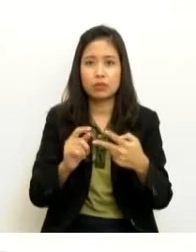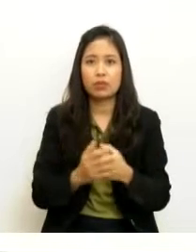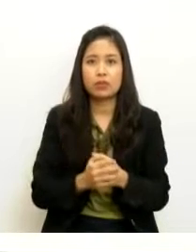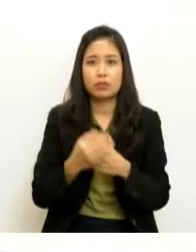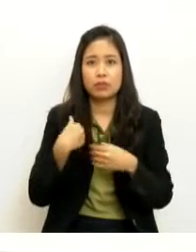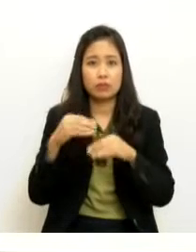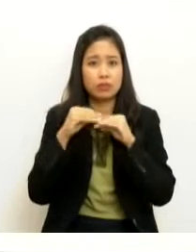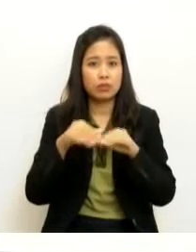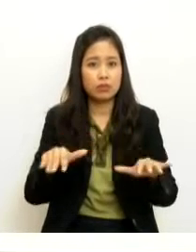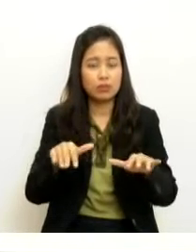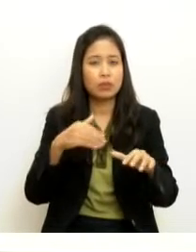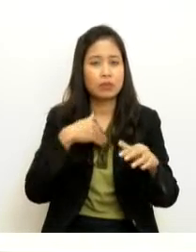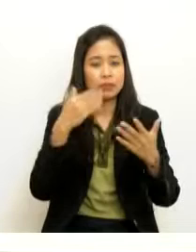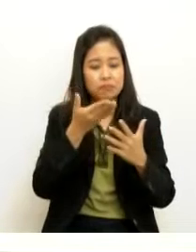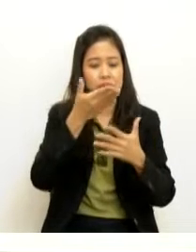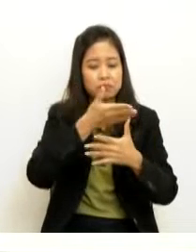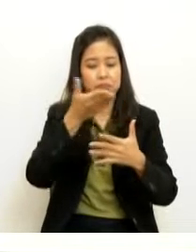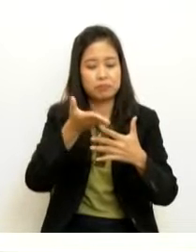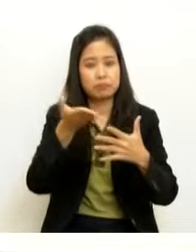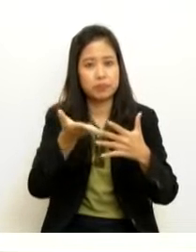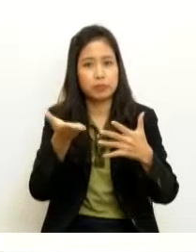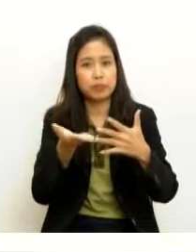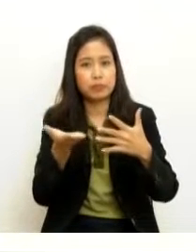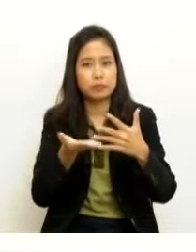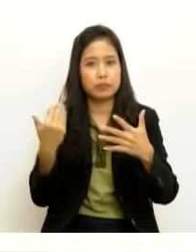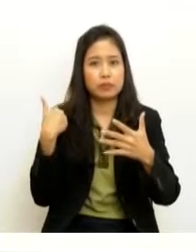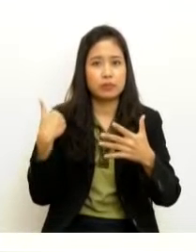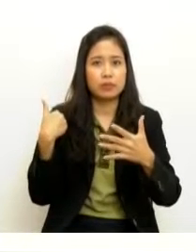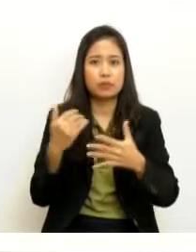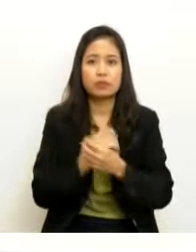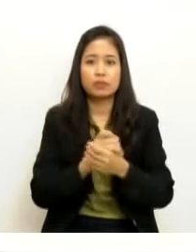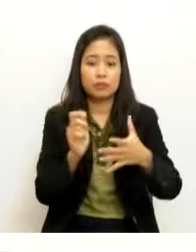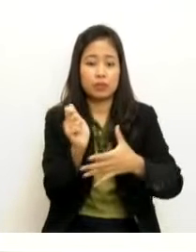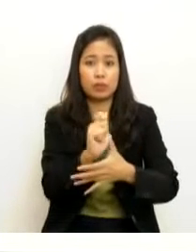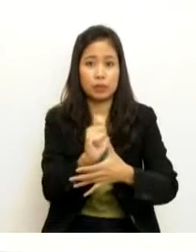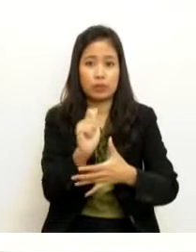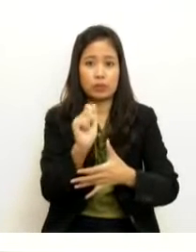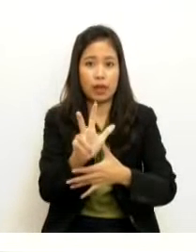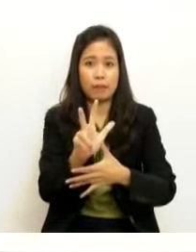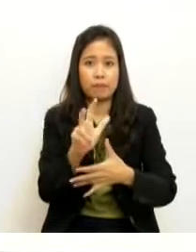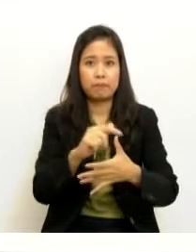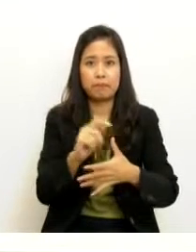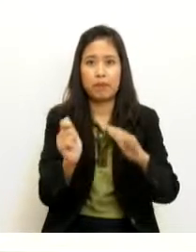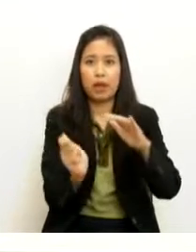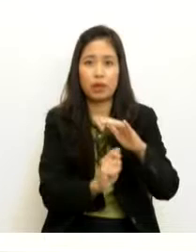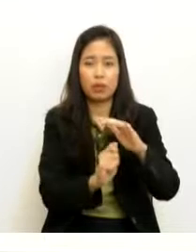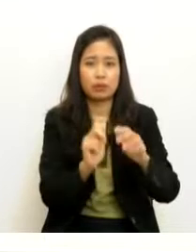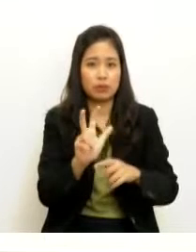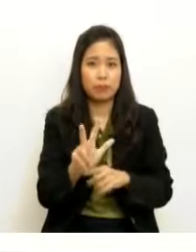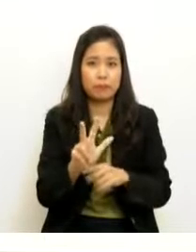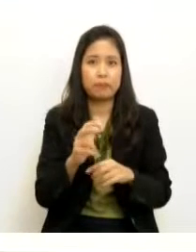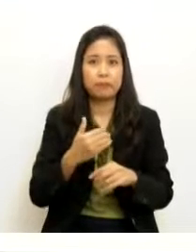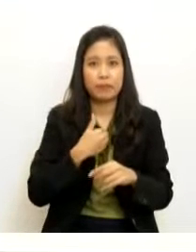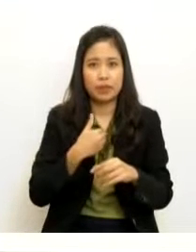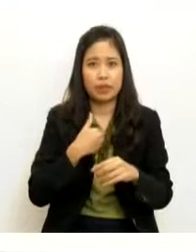าศรับเป็นช่วงๆช่วงแรกเลยก็คือการรับนักเรียนในชั้นอนุบาล3เป็นอีกระดับหนึ่งซึ่งจะต้